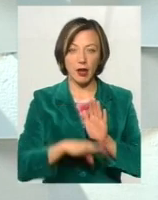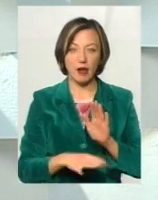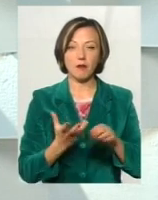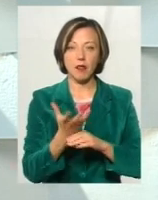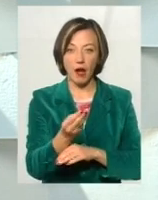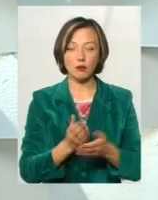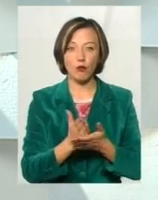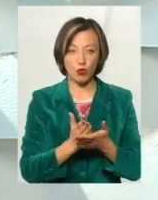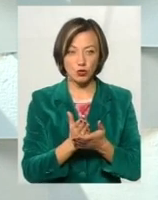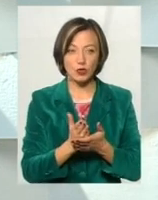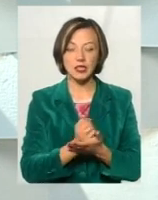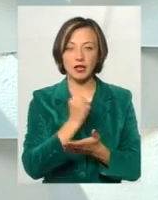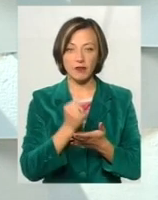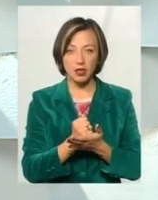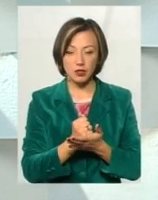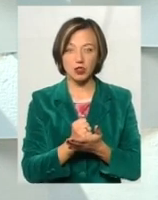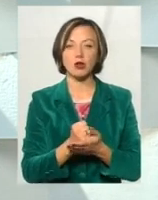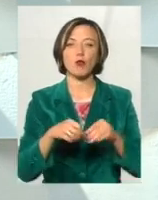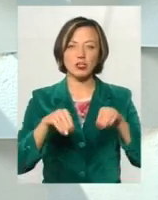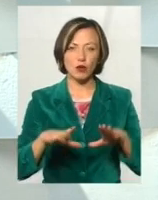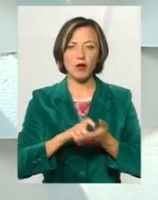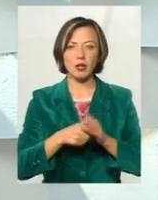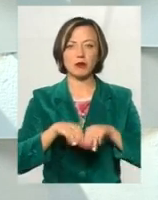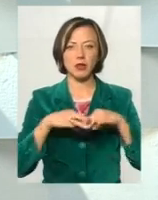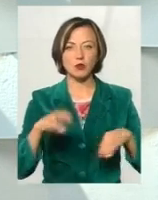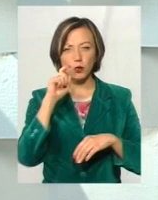платних послуг, затверджених постановою Кабінету